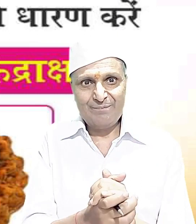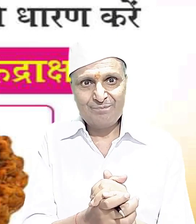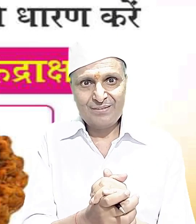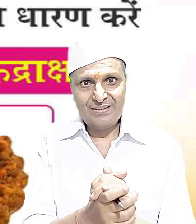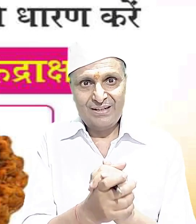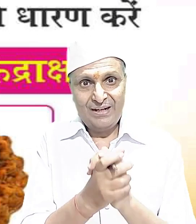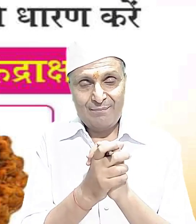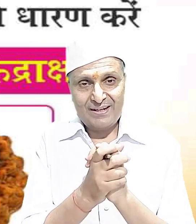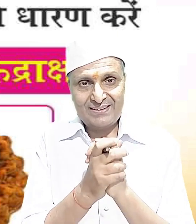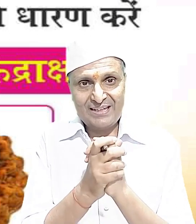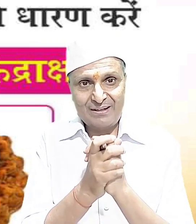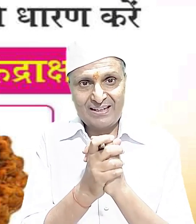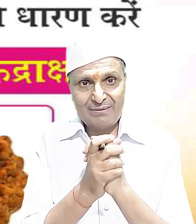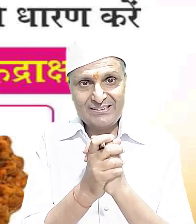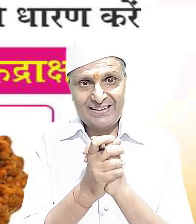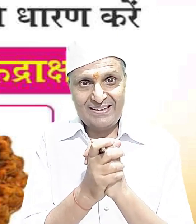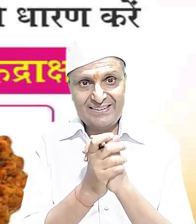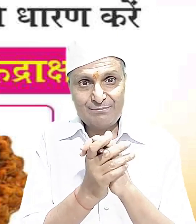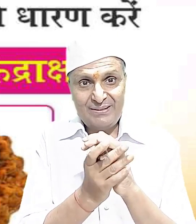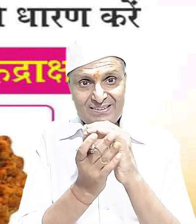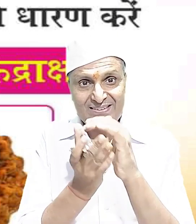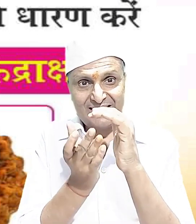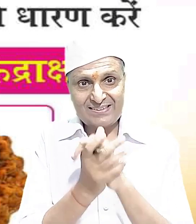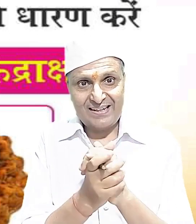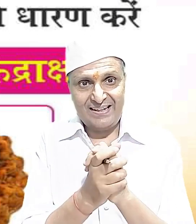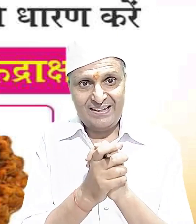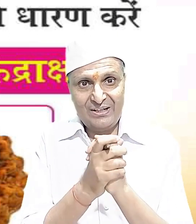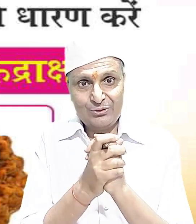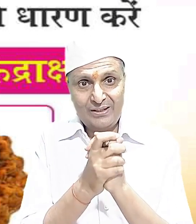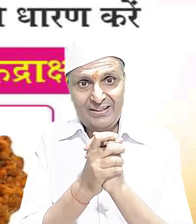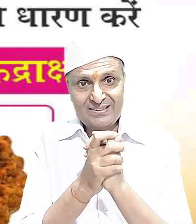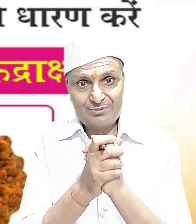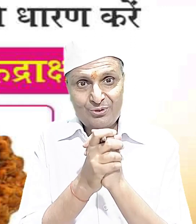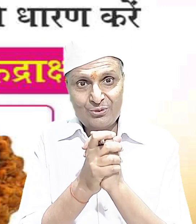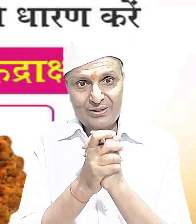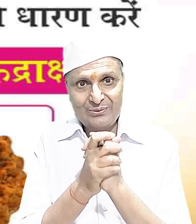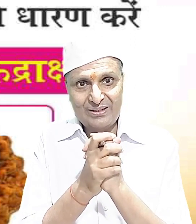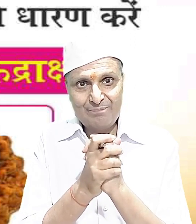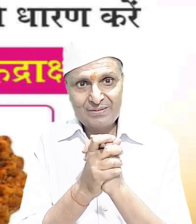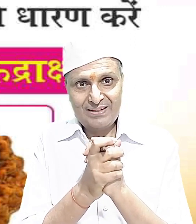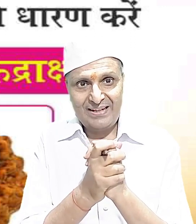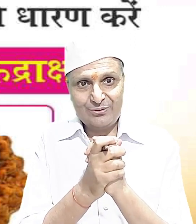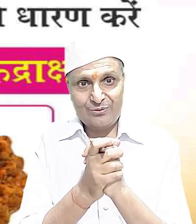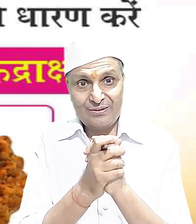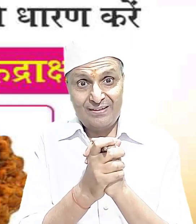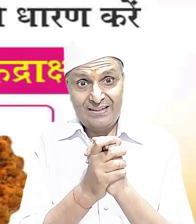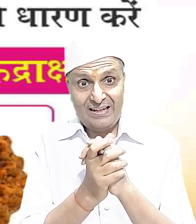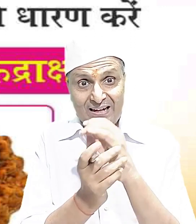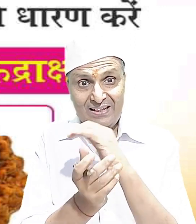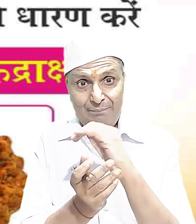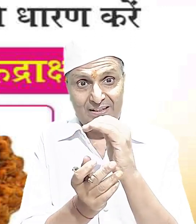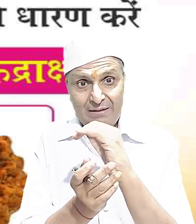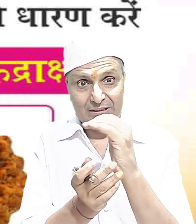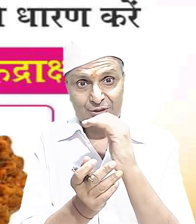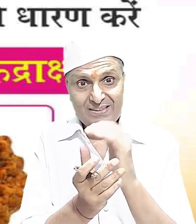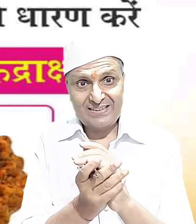है। हमारा धर्म अगर बचाना है, 10-20 साल से ज्यादा चलाना है, तो इन सब को रोकना होगा, नहीं तो